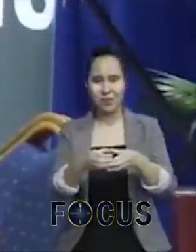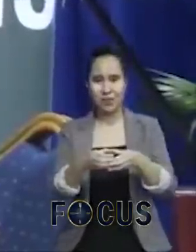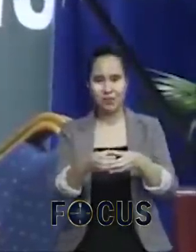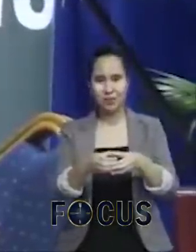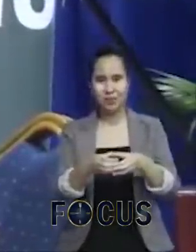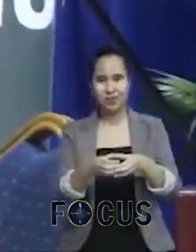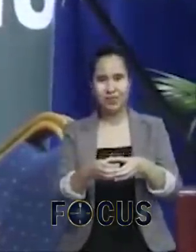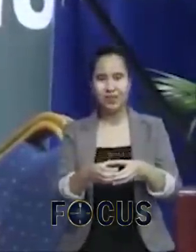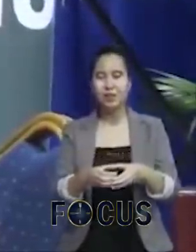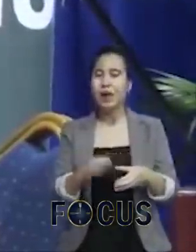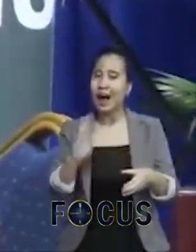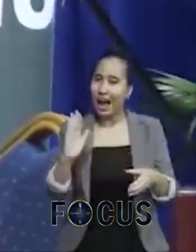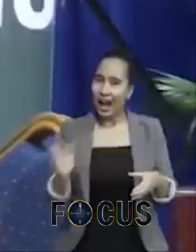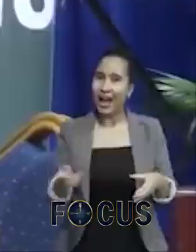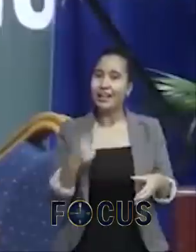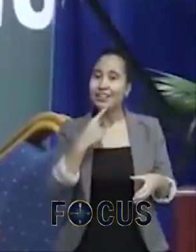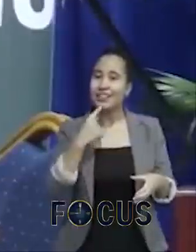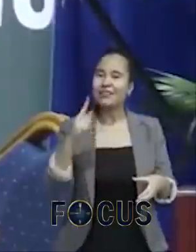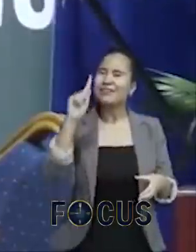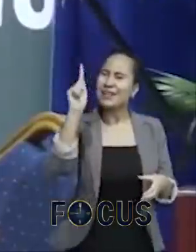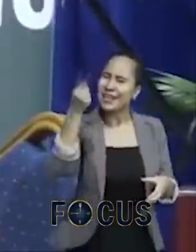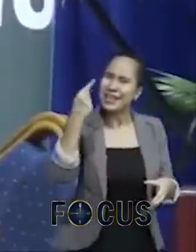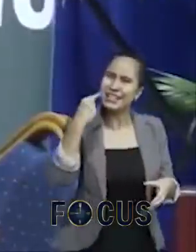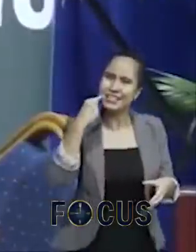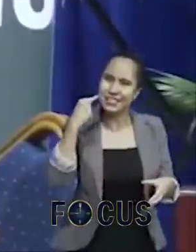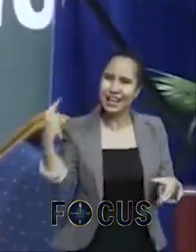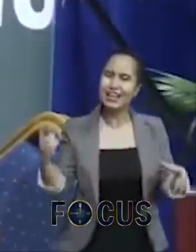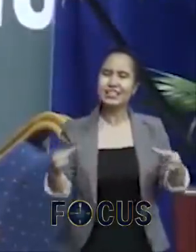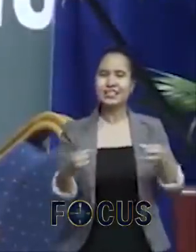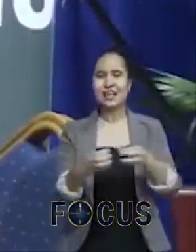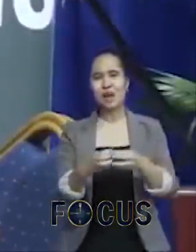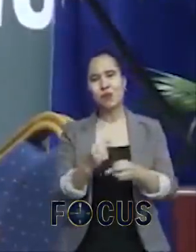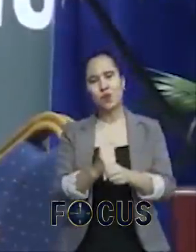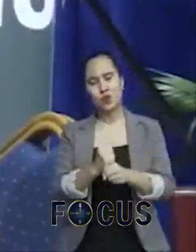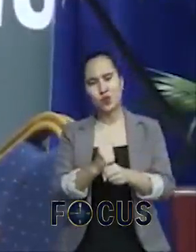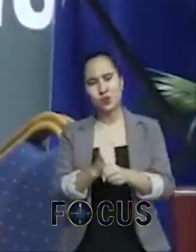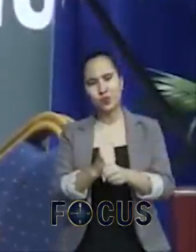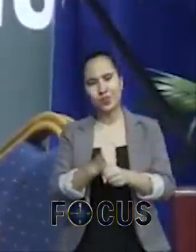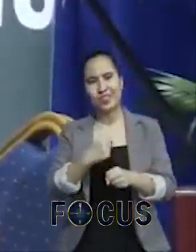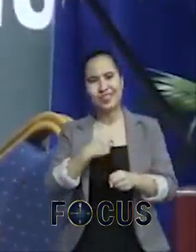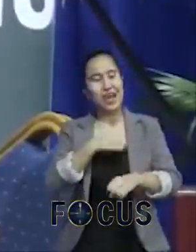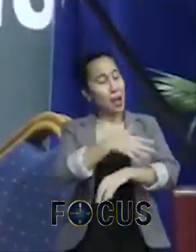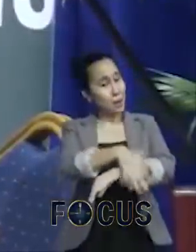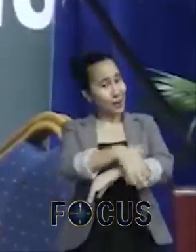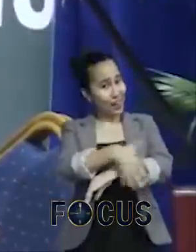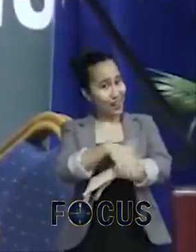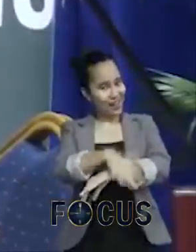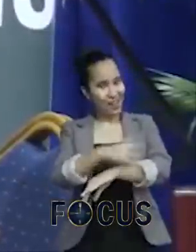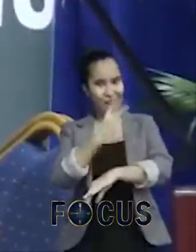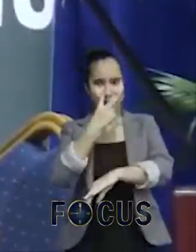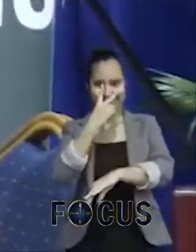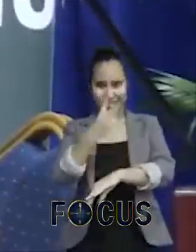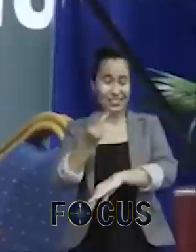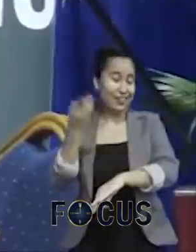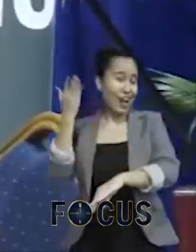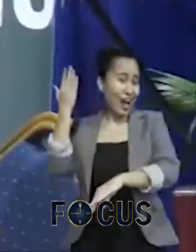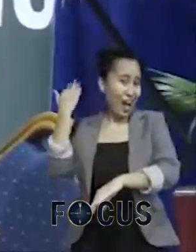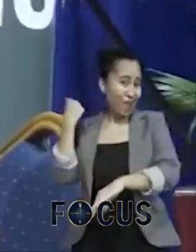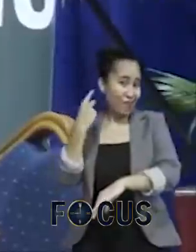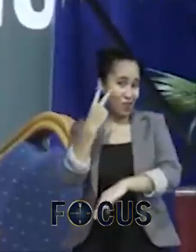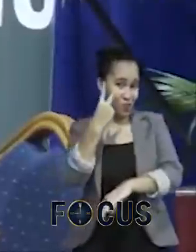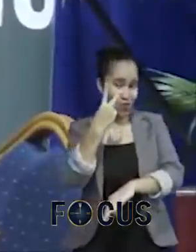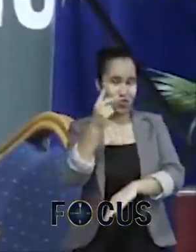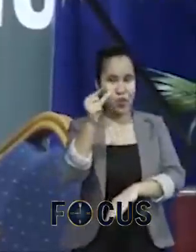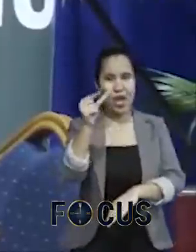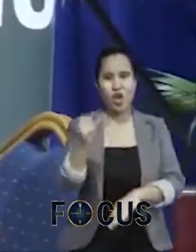de eerste dag aangegeven. En ik ben heel erg blij om te zien dat wij de afgelopen